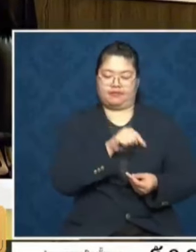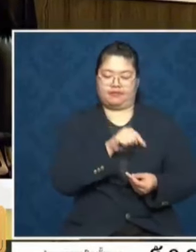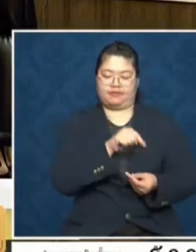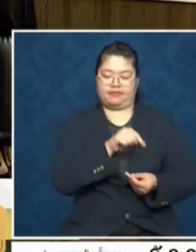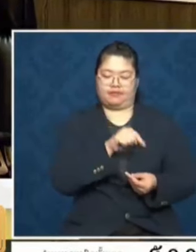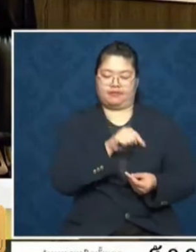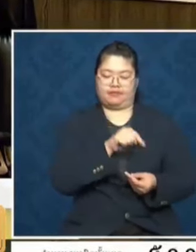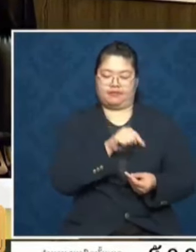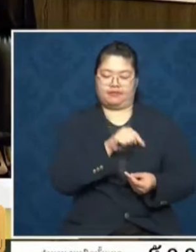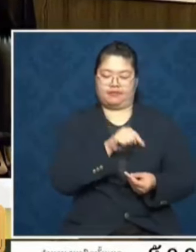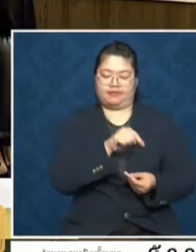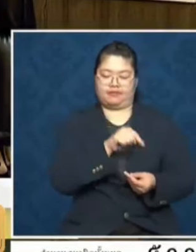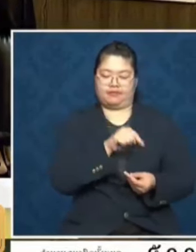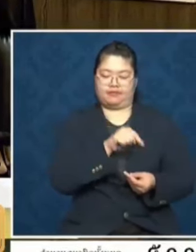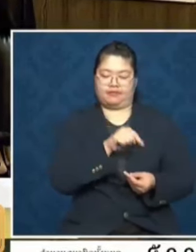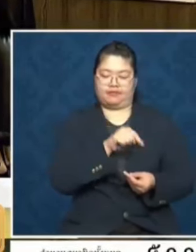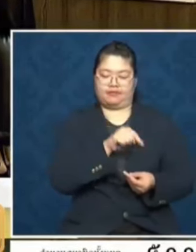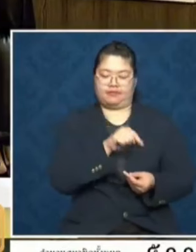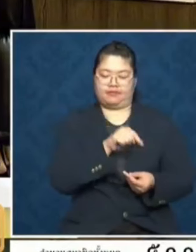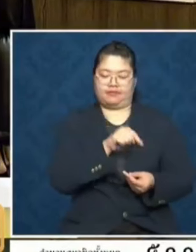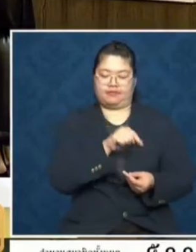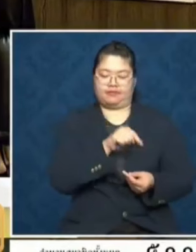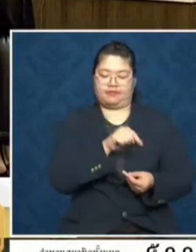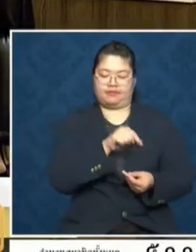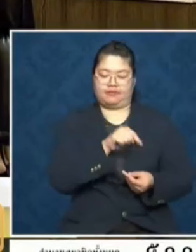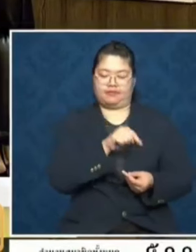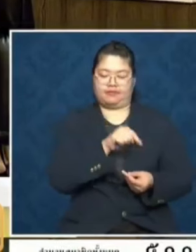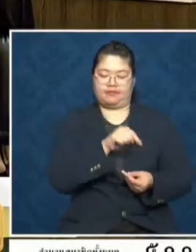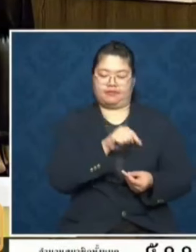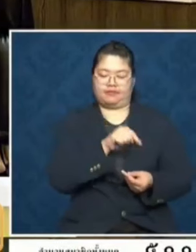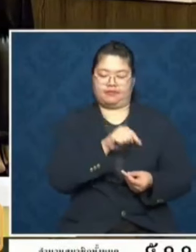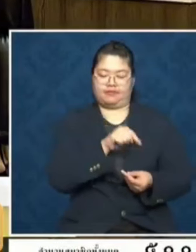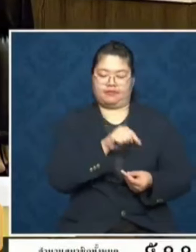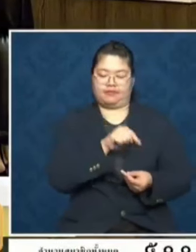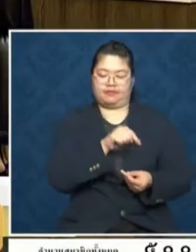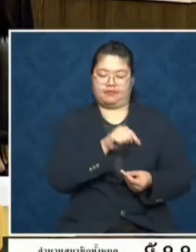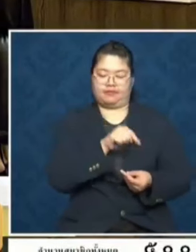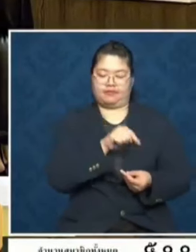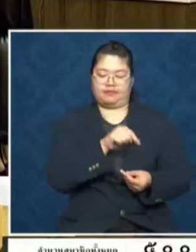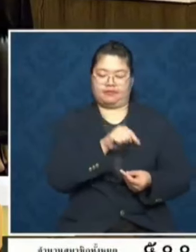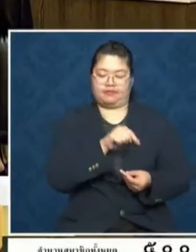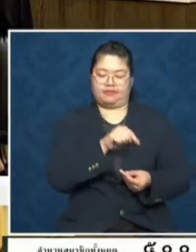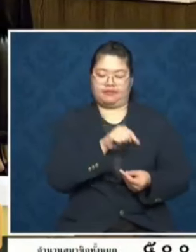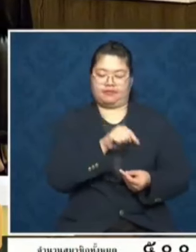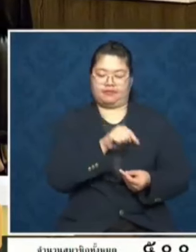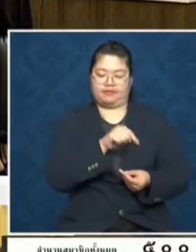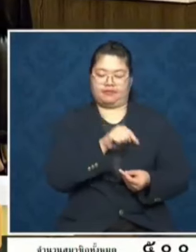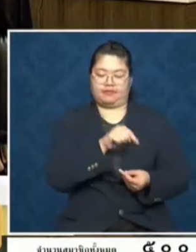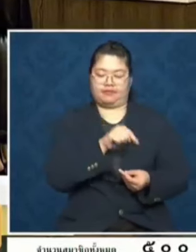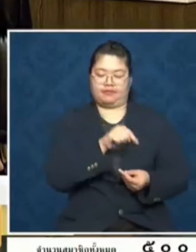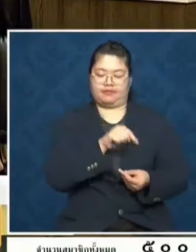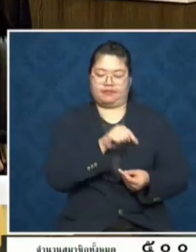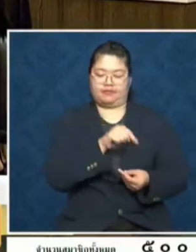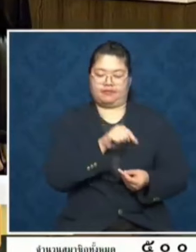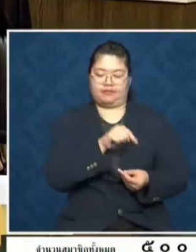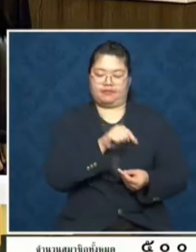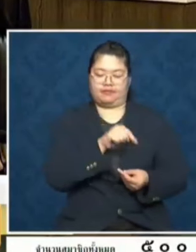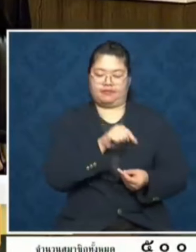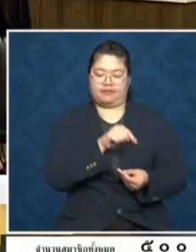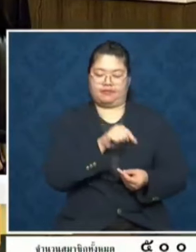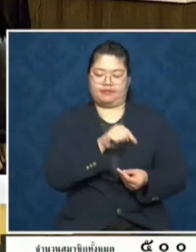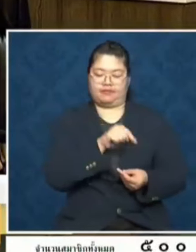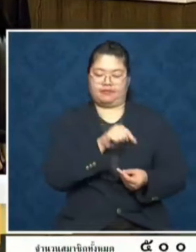และเศรษฐกิจของประเทศในลักษณะรัฐซ้อนรัฐและเป็นแหล่งรายได้นอกระบบของนาย